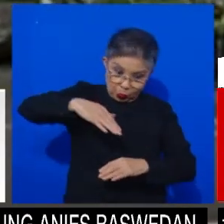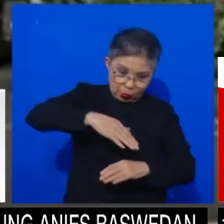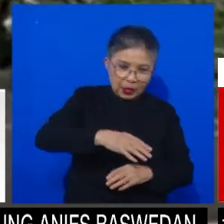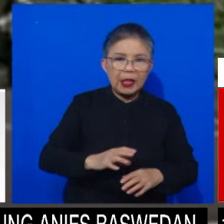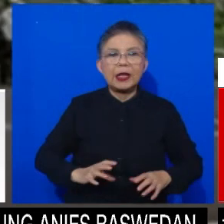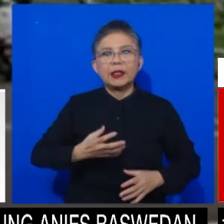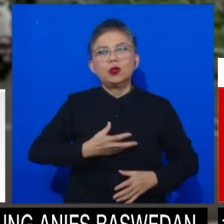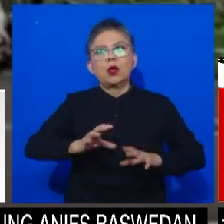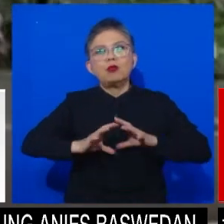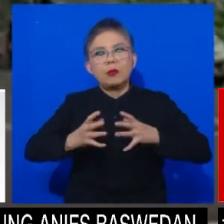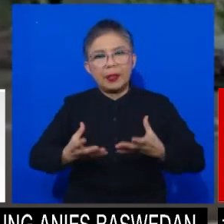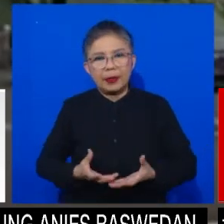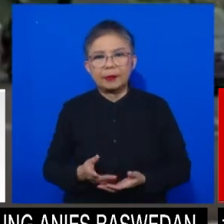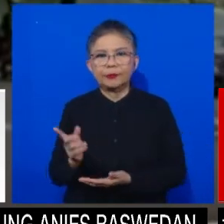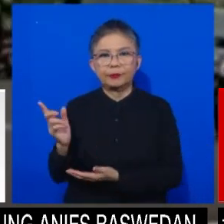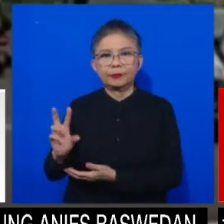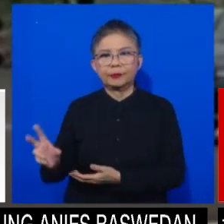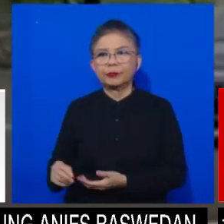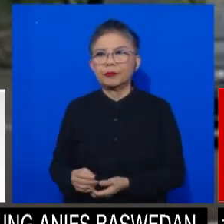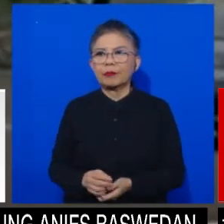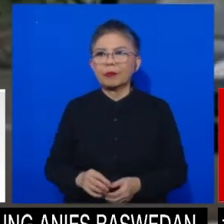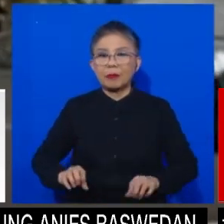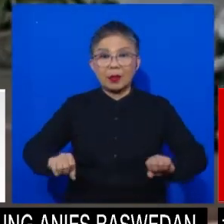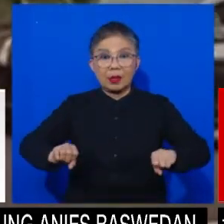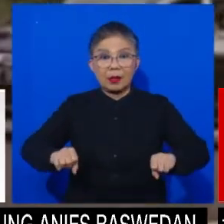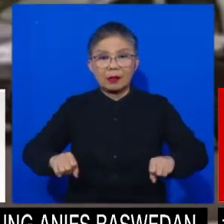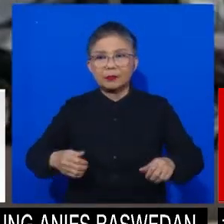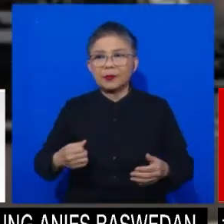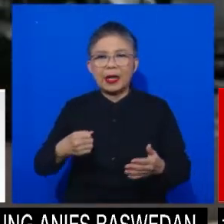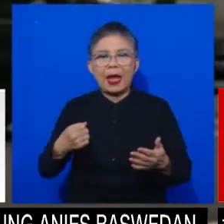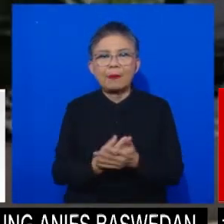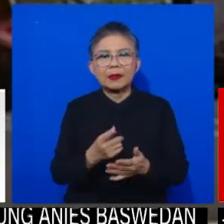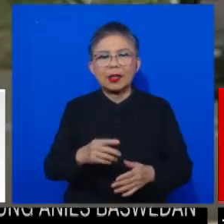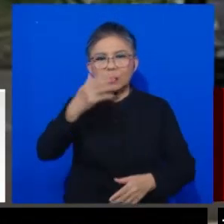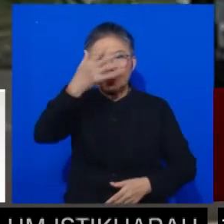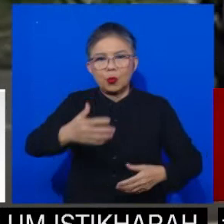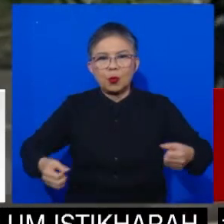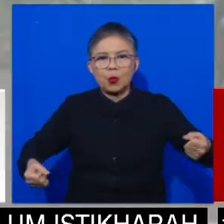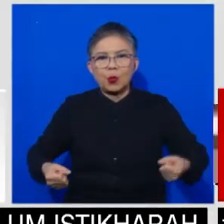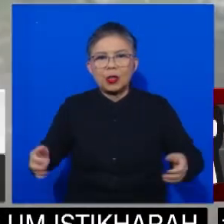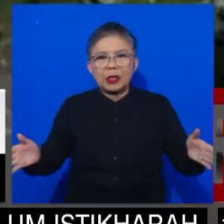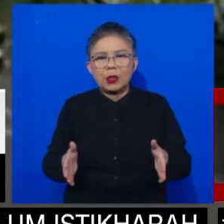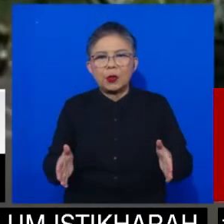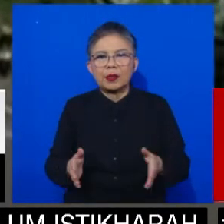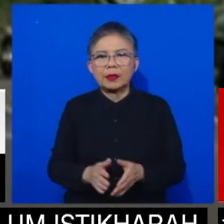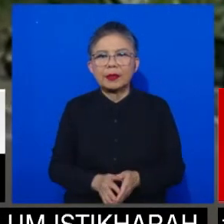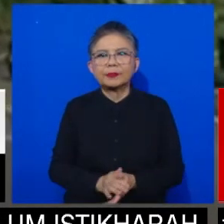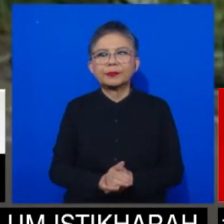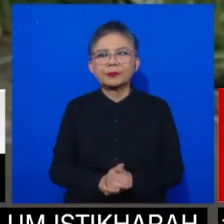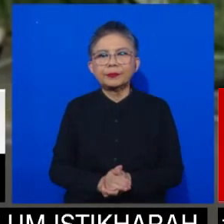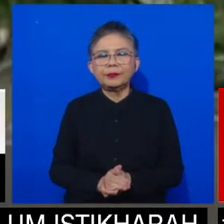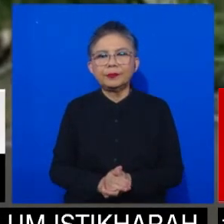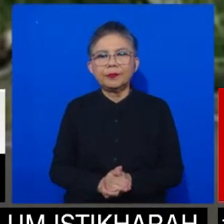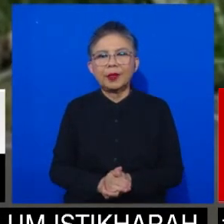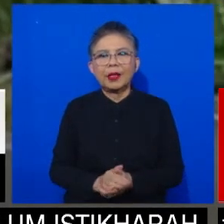Sukabumi, Jawa Barat. Detik-detik pengendara sepeda motor menabrak sebuah minibus di tikungan Gotean Desa Pacet, Kecamatan